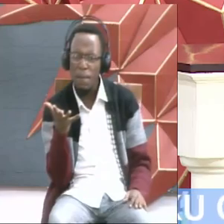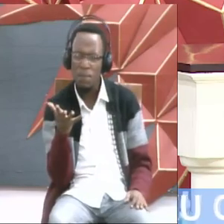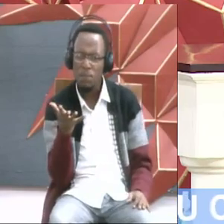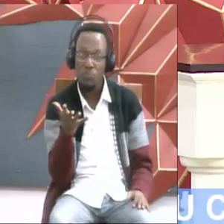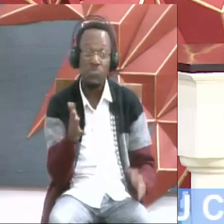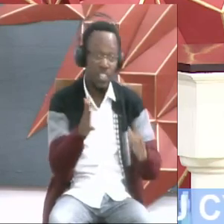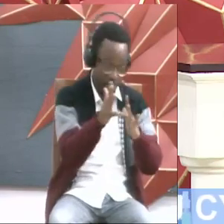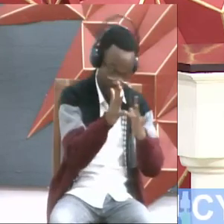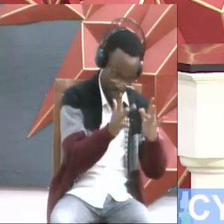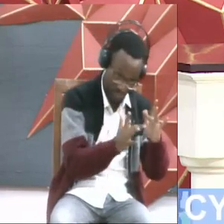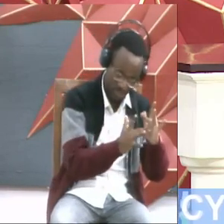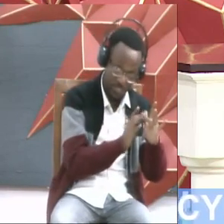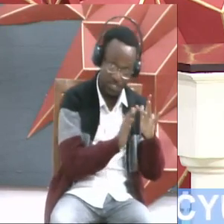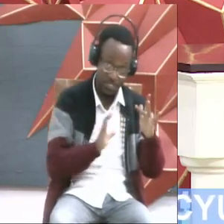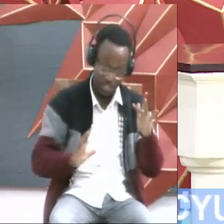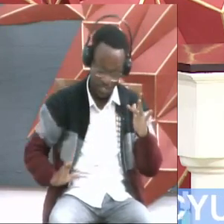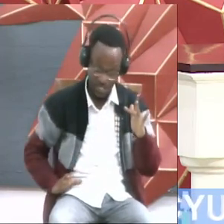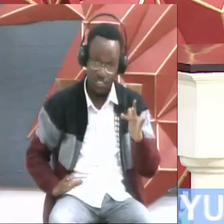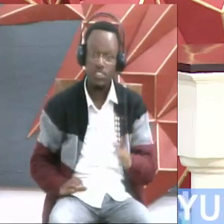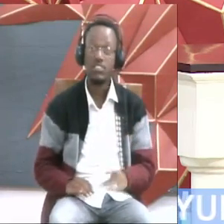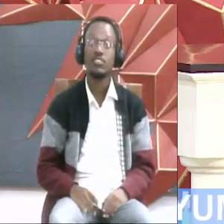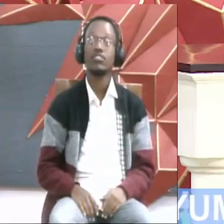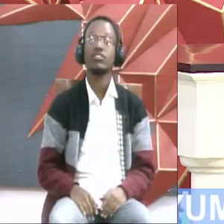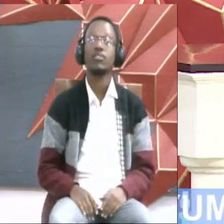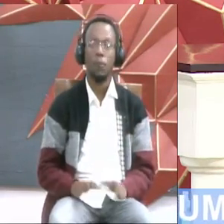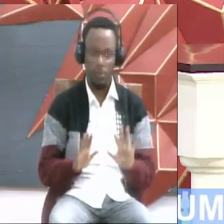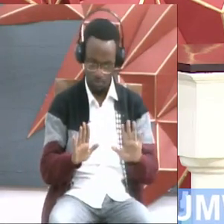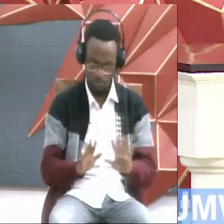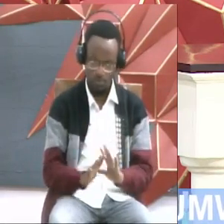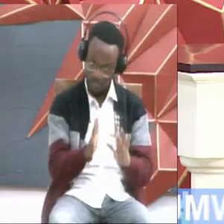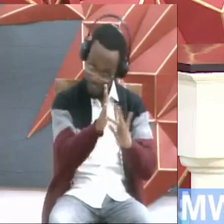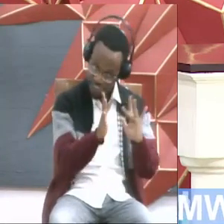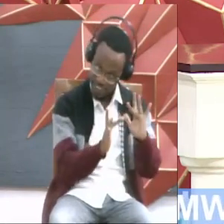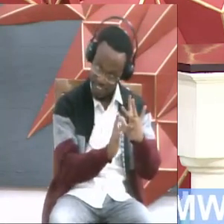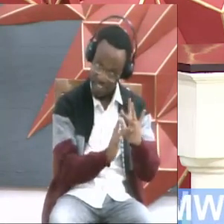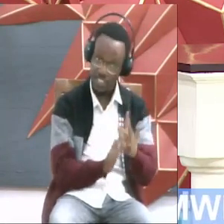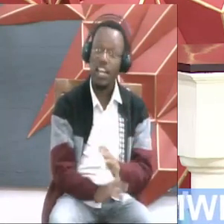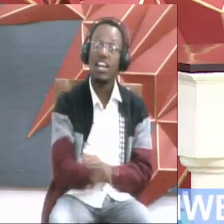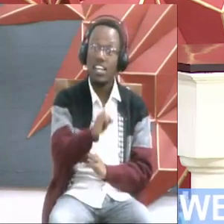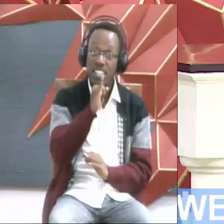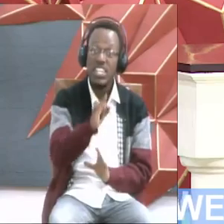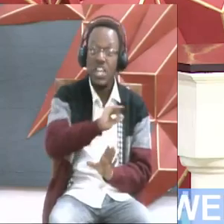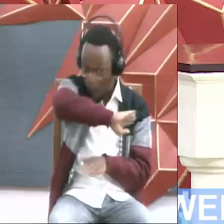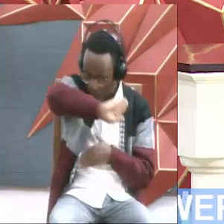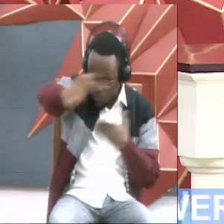Kristo ni byose kandi ari muri bose.